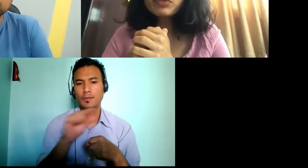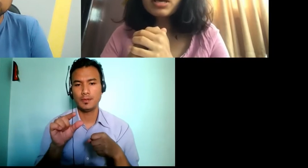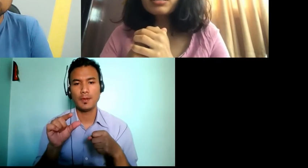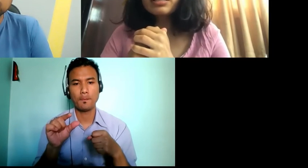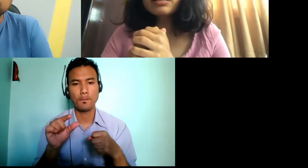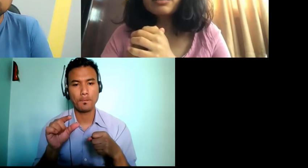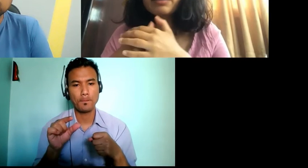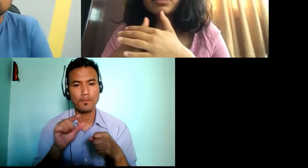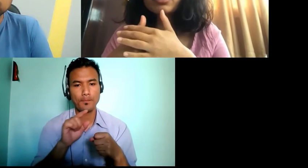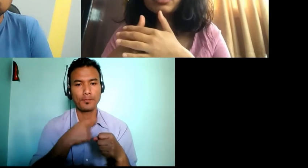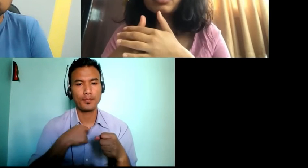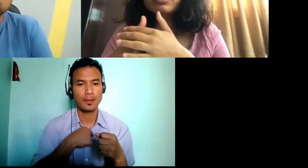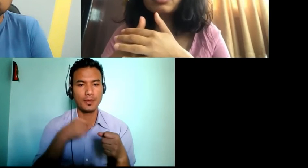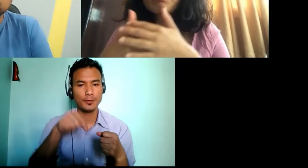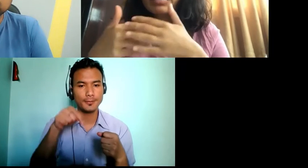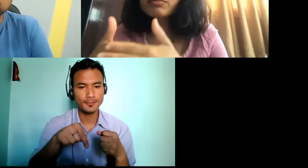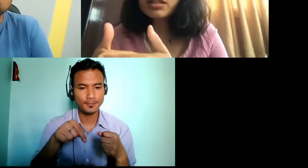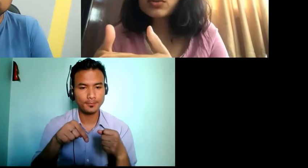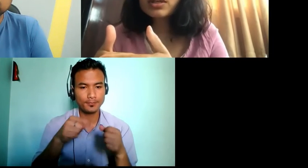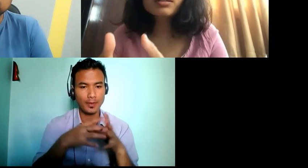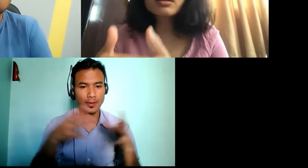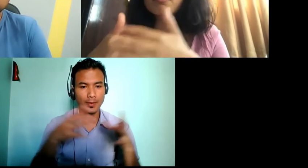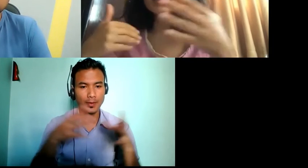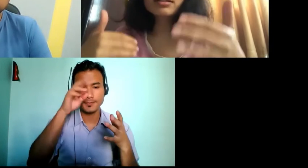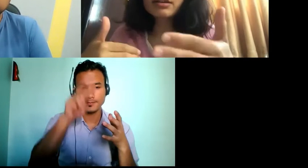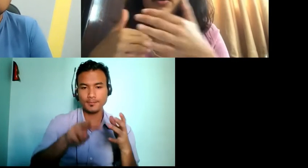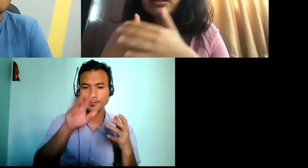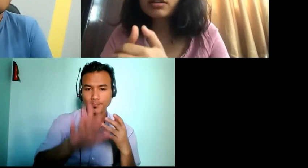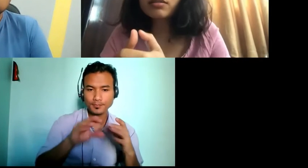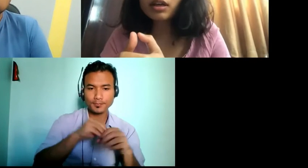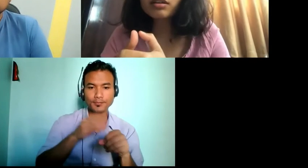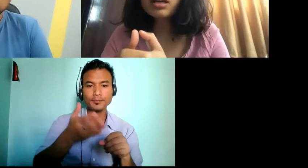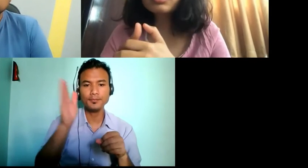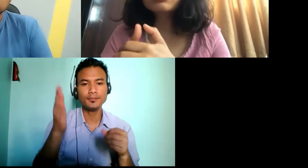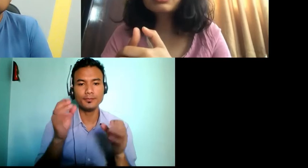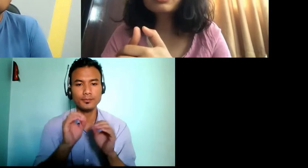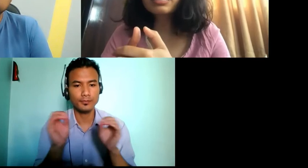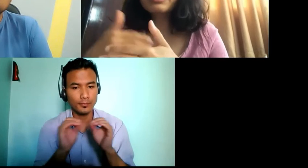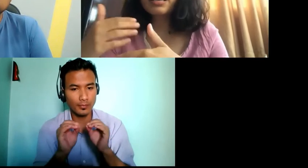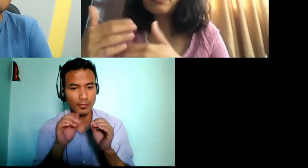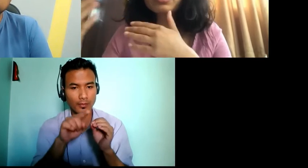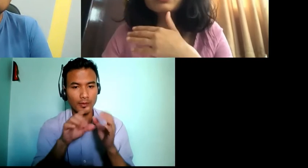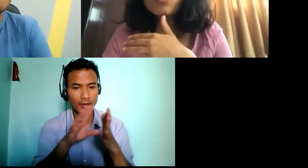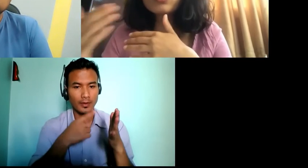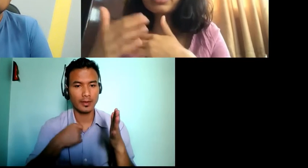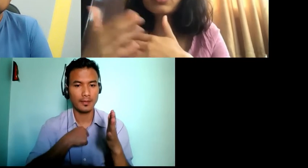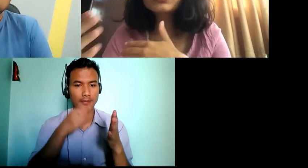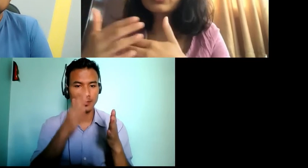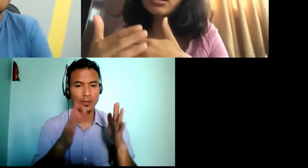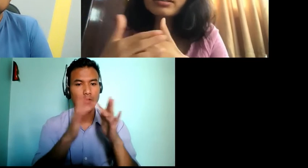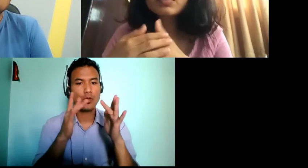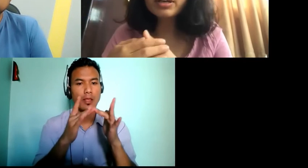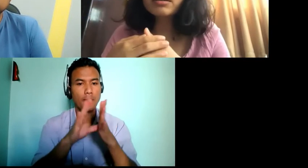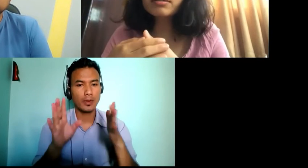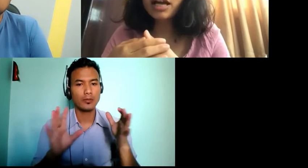चाहिँ, एक त हामी अहिले के छ पेन्डेमिक सिचुएसन छ, बाहिर जानु परिरहेको छैन, जसले गर्दाखेरि हामीले यो अनलाइनको थ्रु